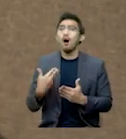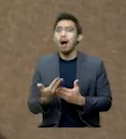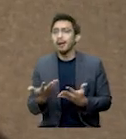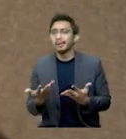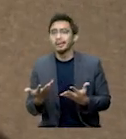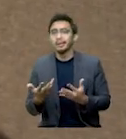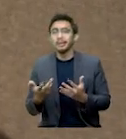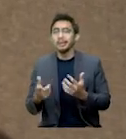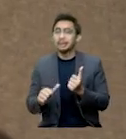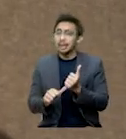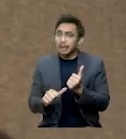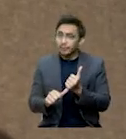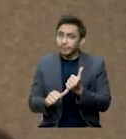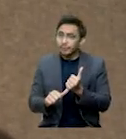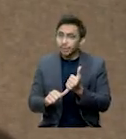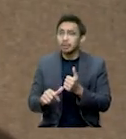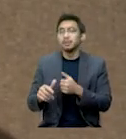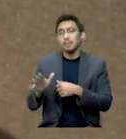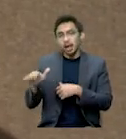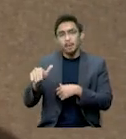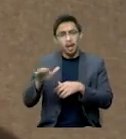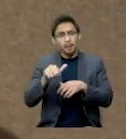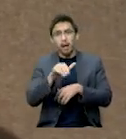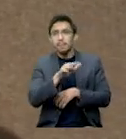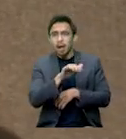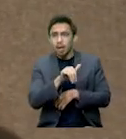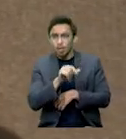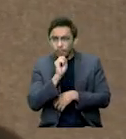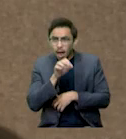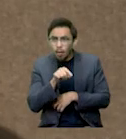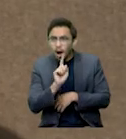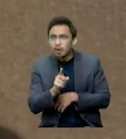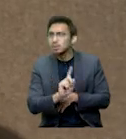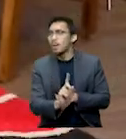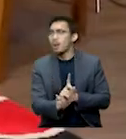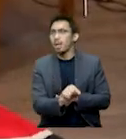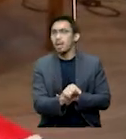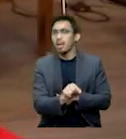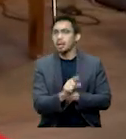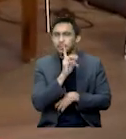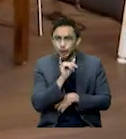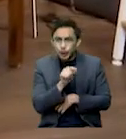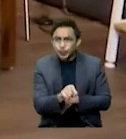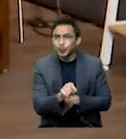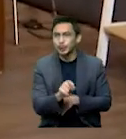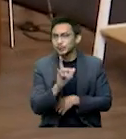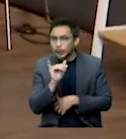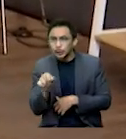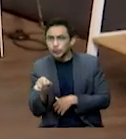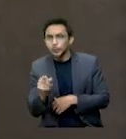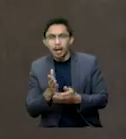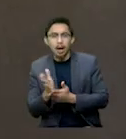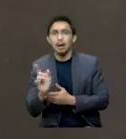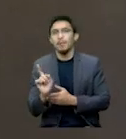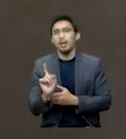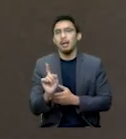kantor di Kompol n sudah Panggil semua kamu harus Netral gak boleh mengentertain saya MK bisa dipesan Betul